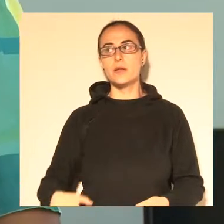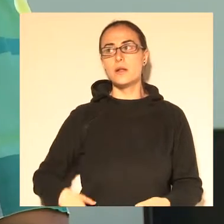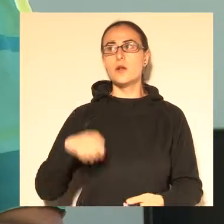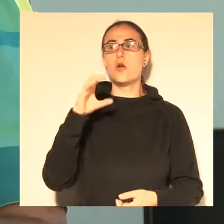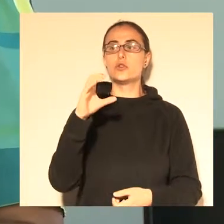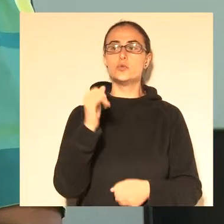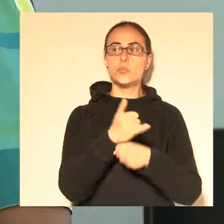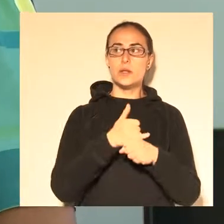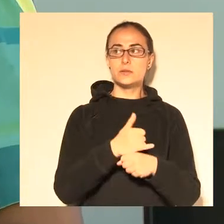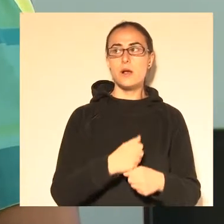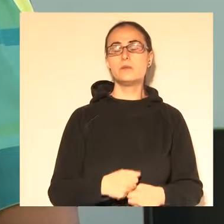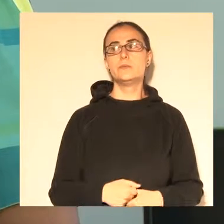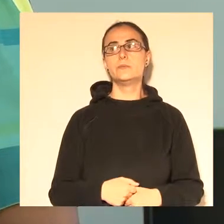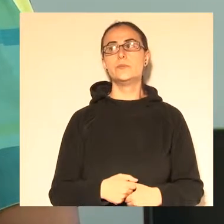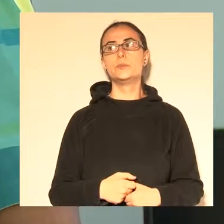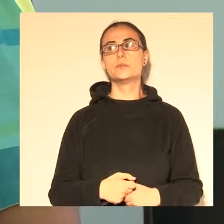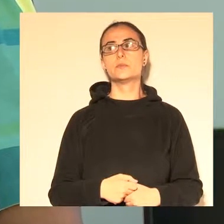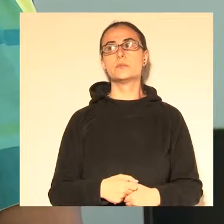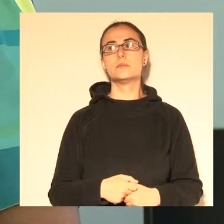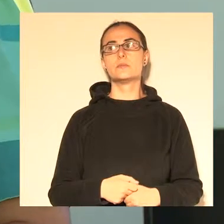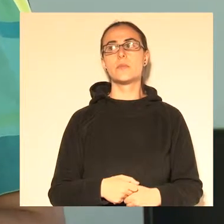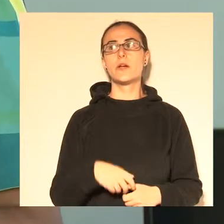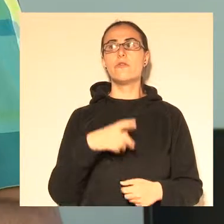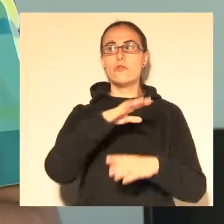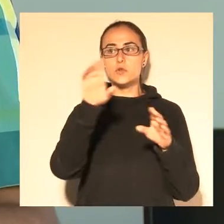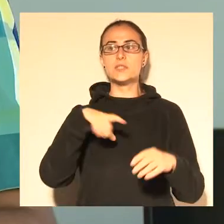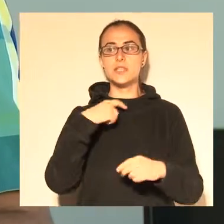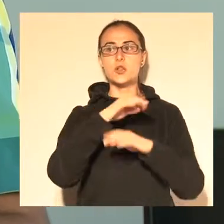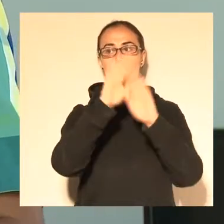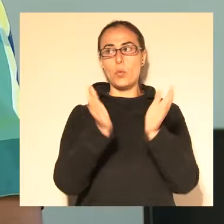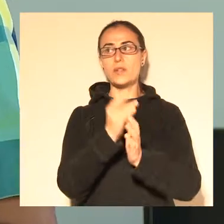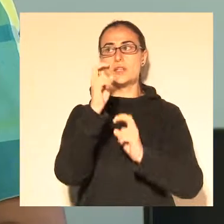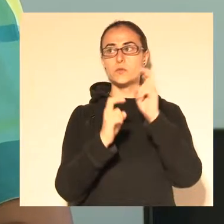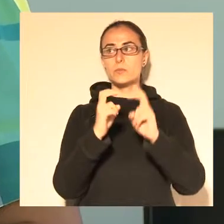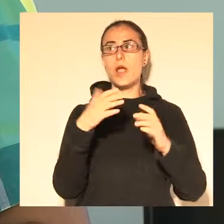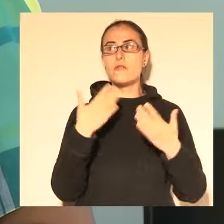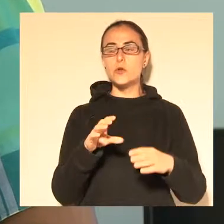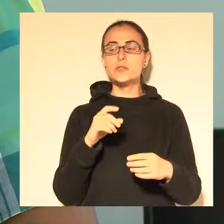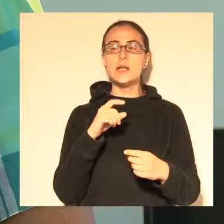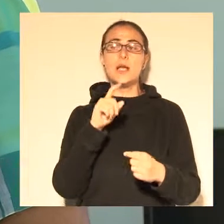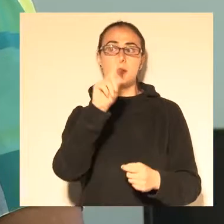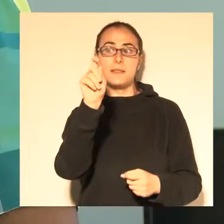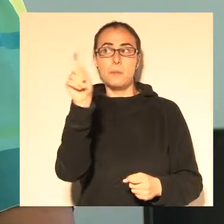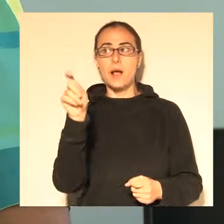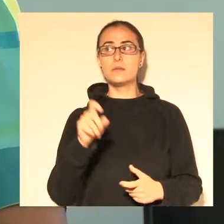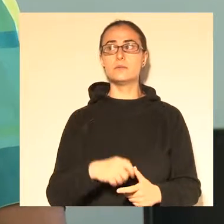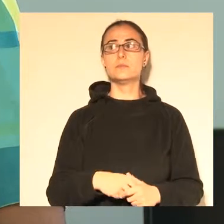Consiliul Județean vreau să zic că toate instituțiile inclusiv Ieri am fost